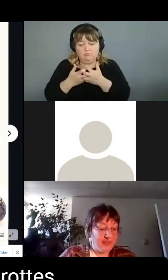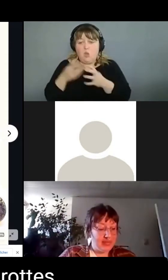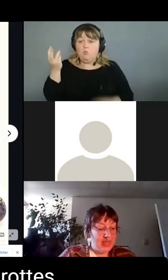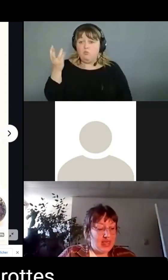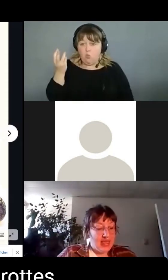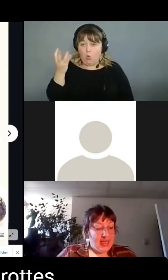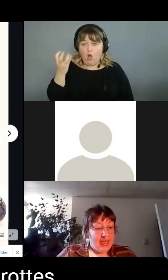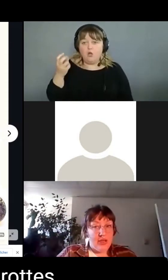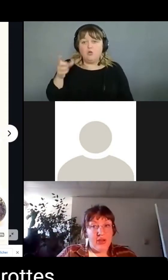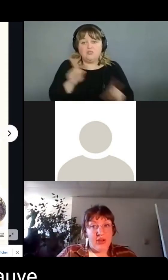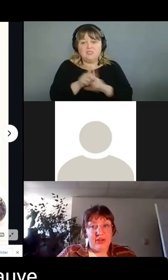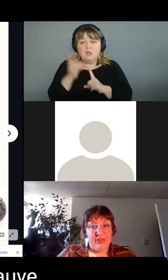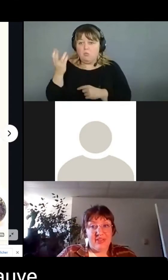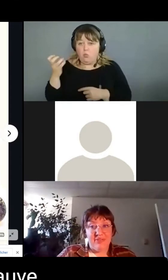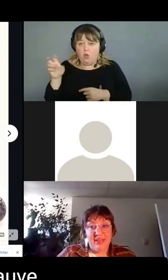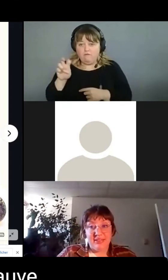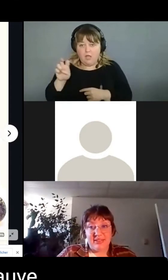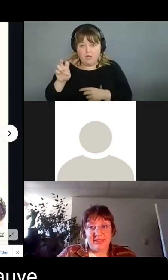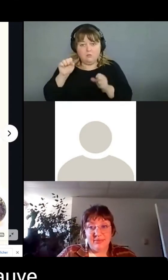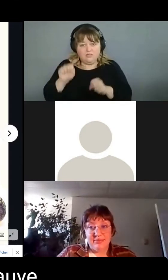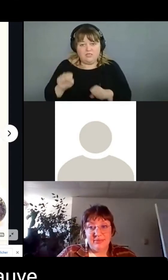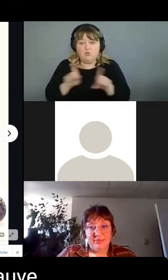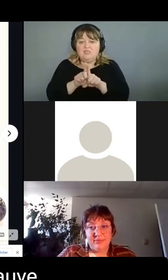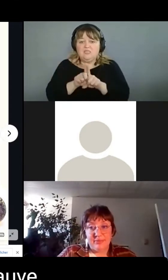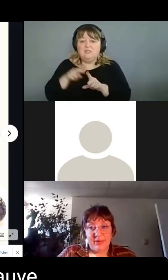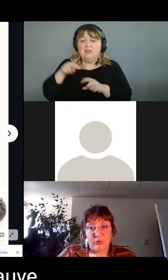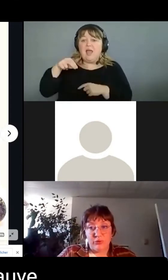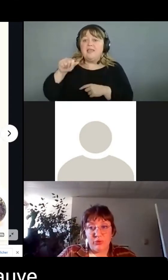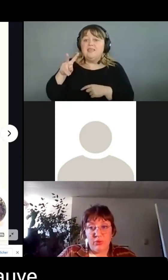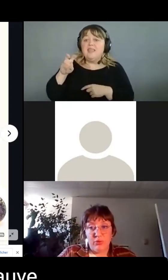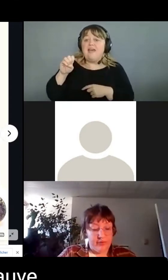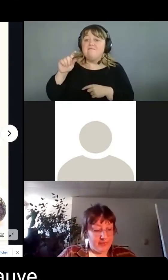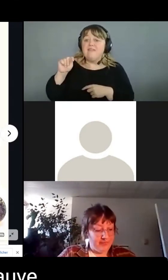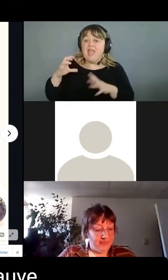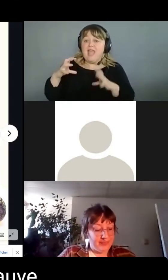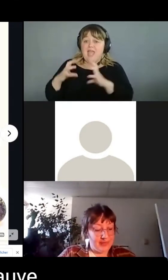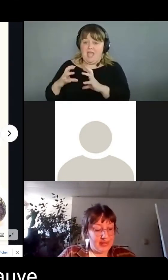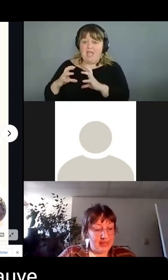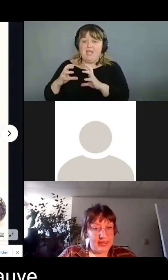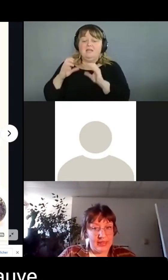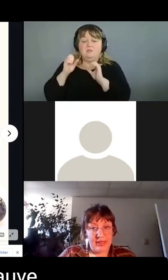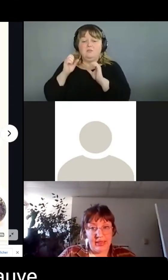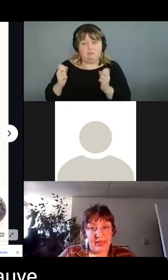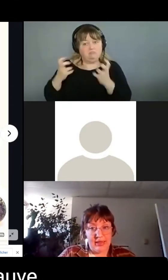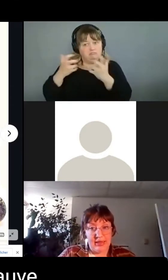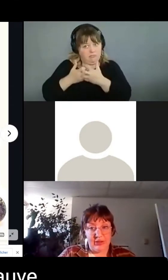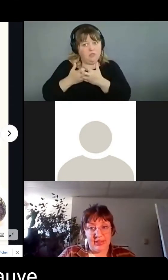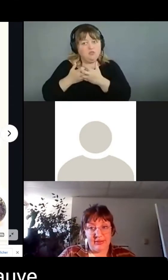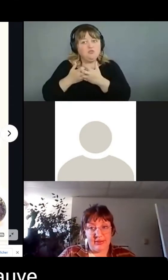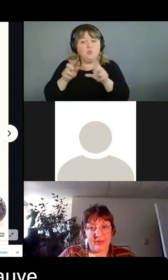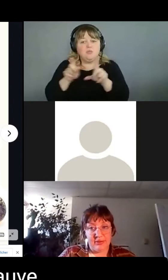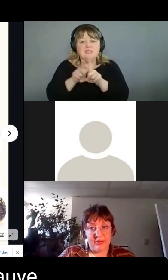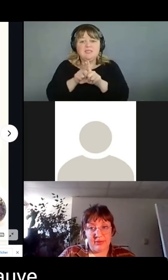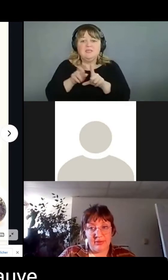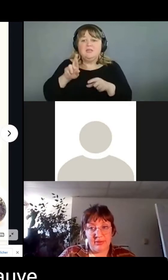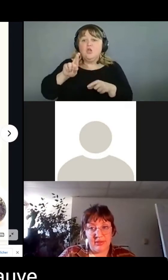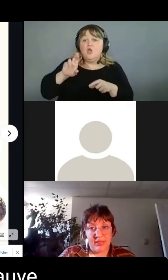famille-là. Le navet ici, la grosse boule mauve, la